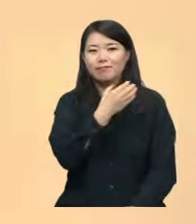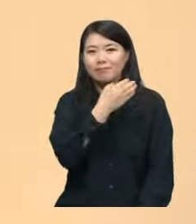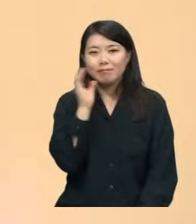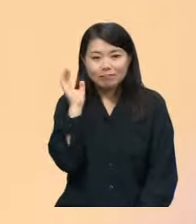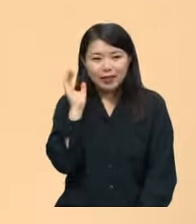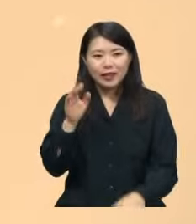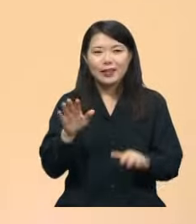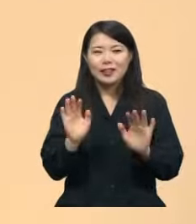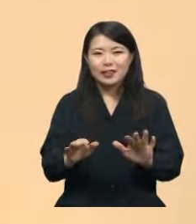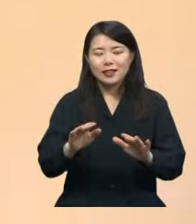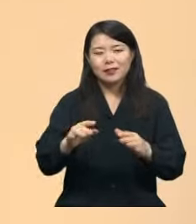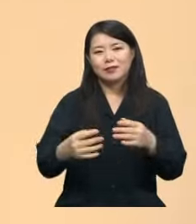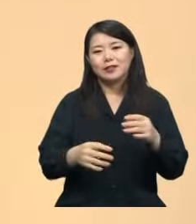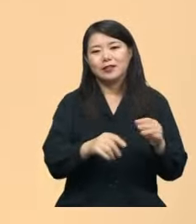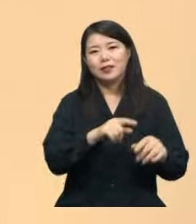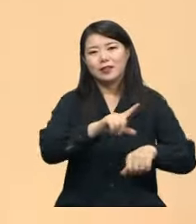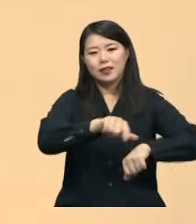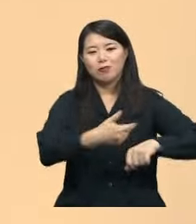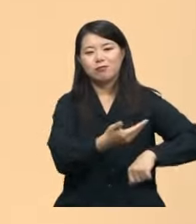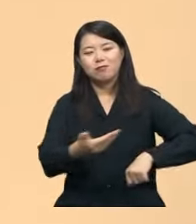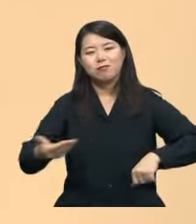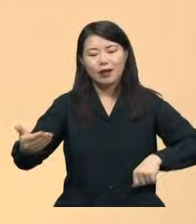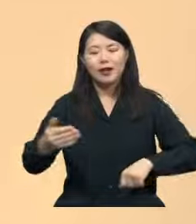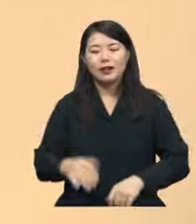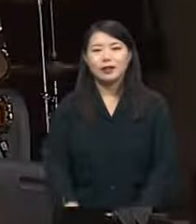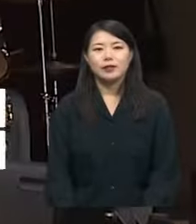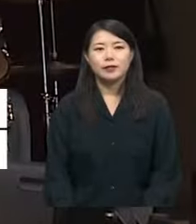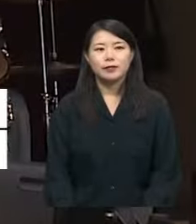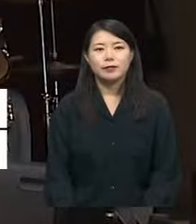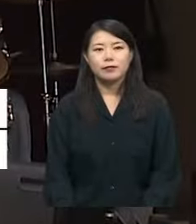청춘의 한 페이지를 장식한 어르신들.